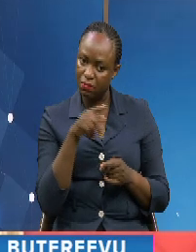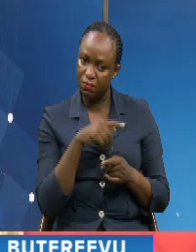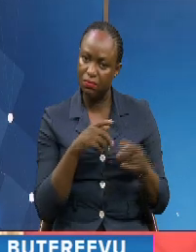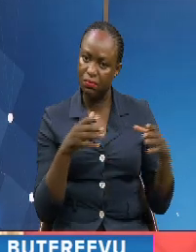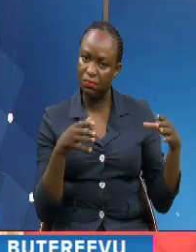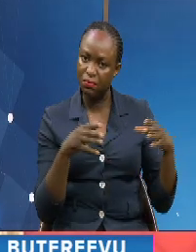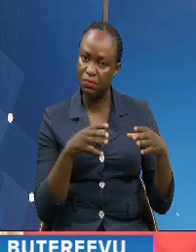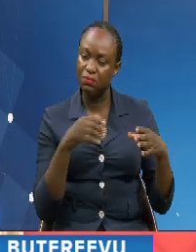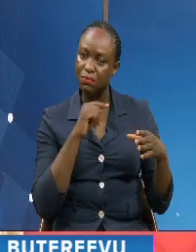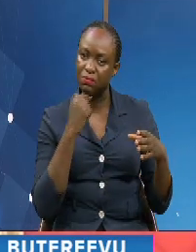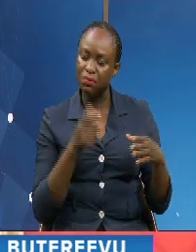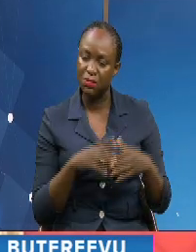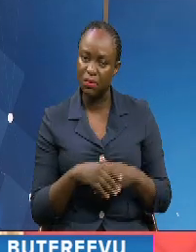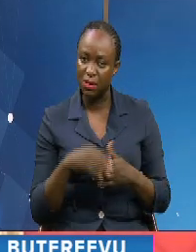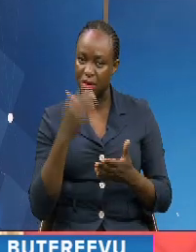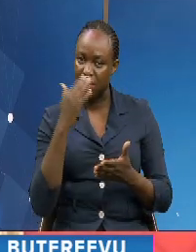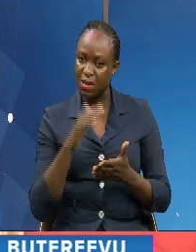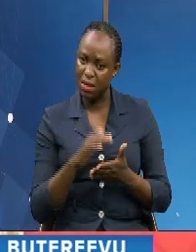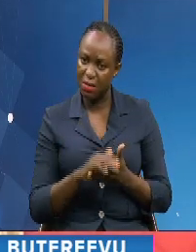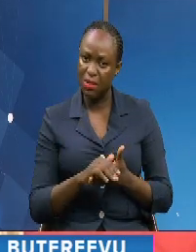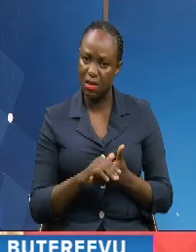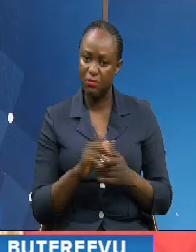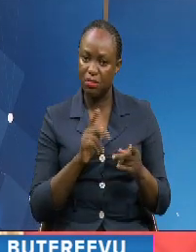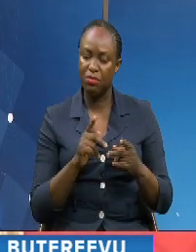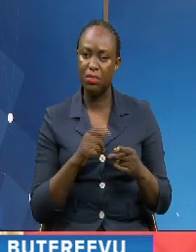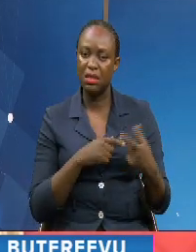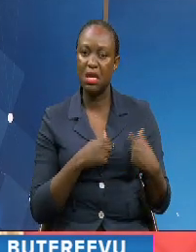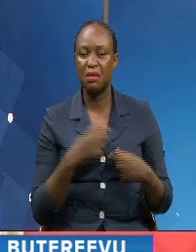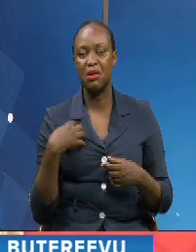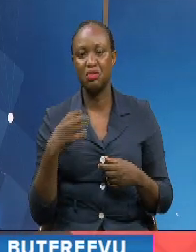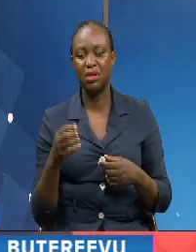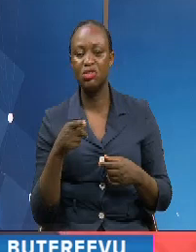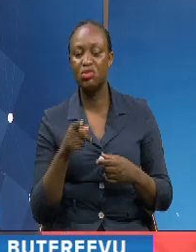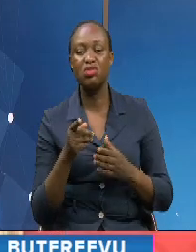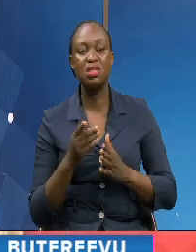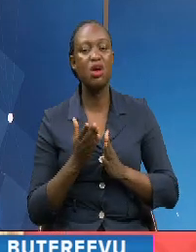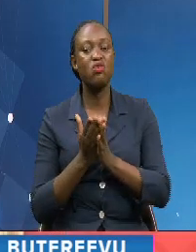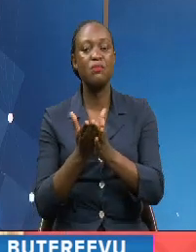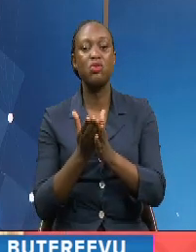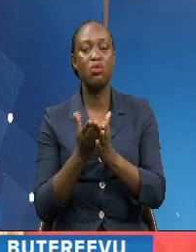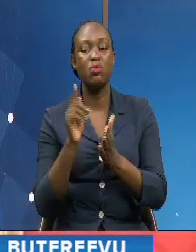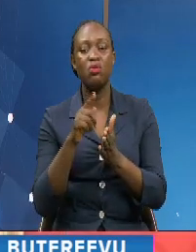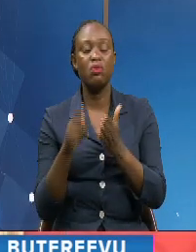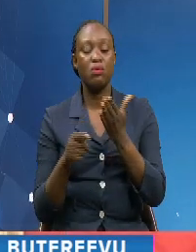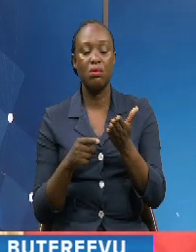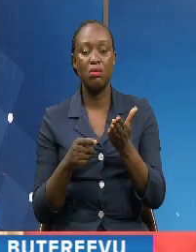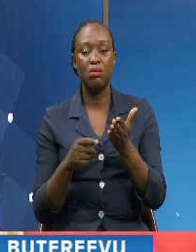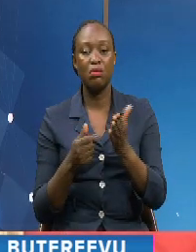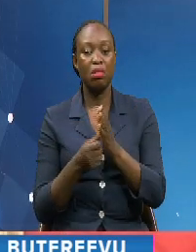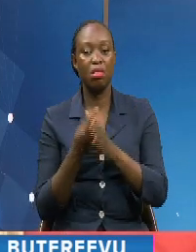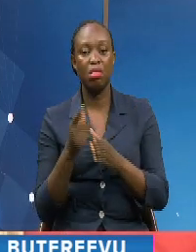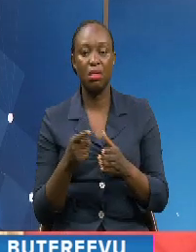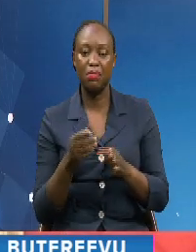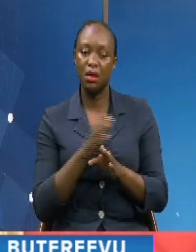be needy and poor, but I believe in heart they are rich. These are criminal offenses. They are criminal offenses, and already they told me